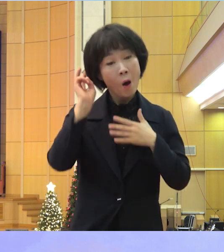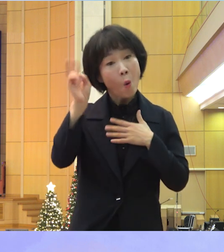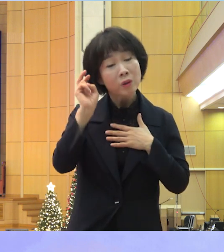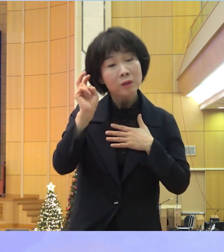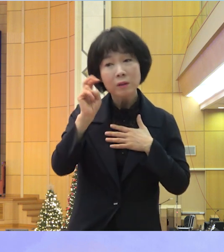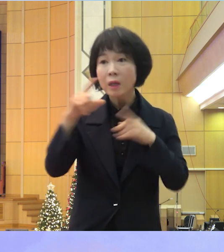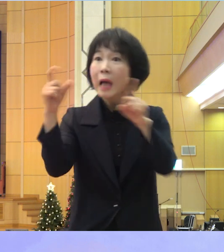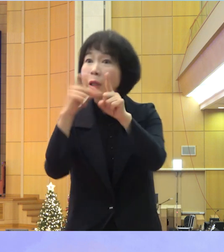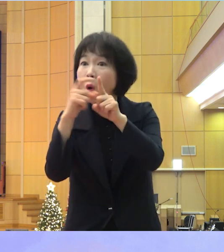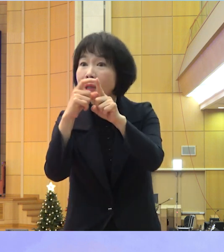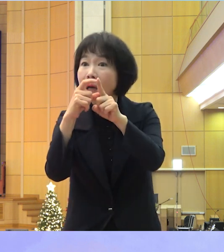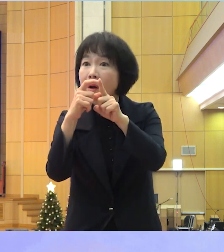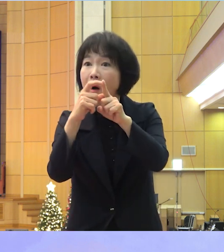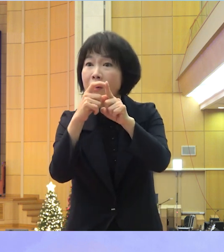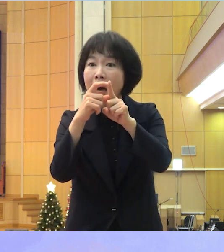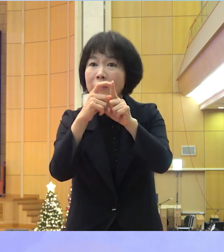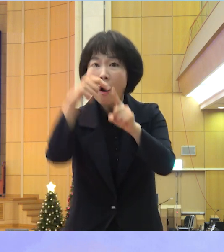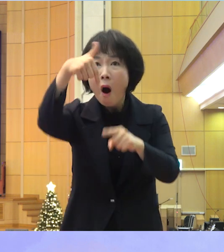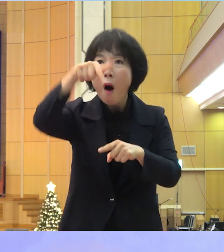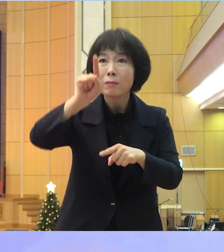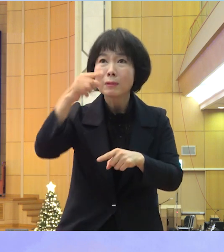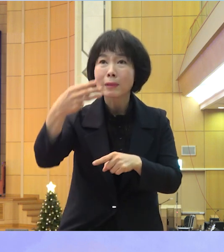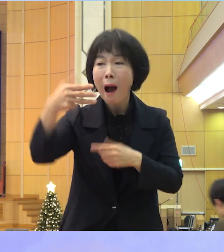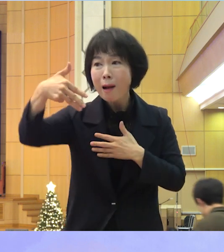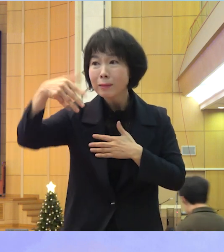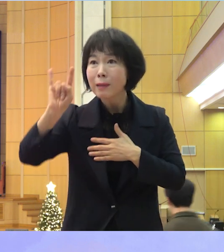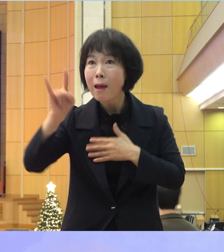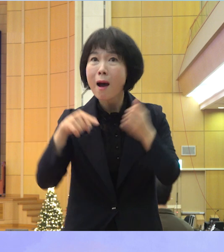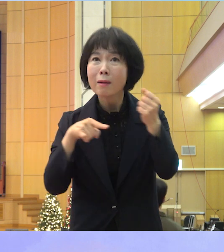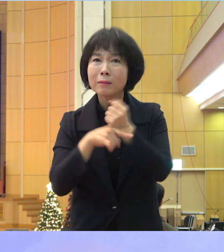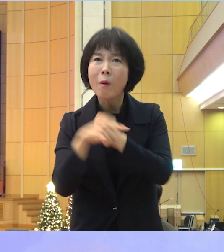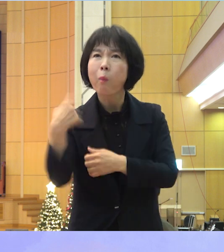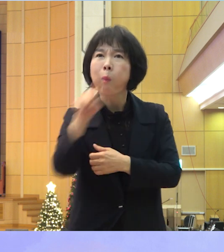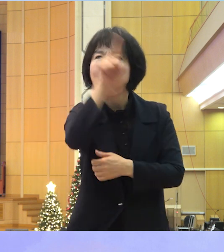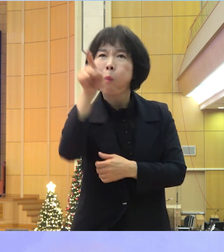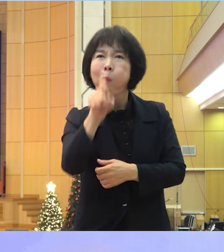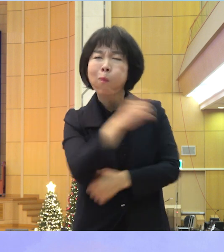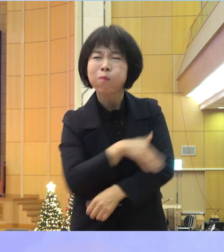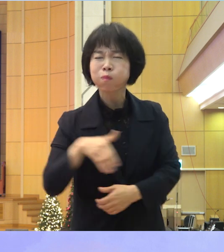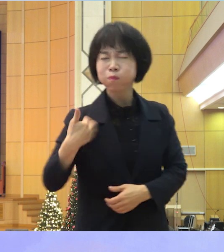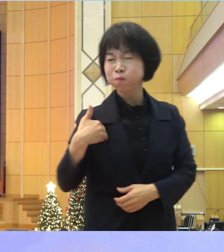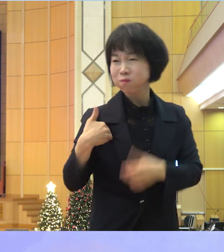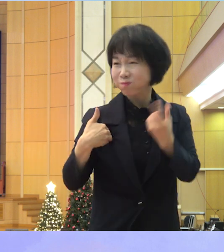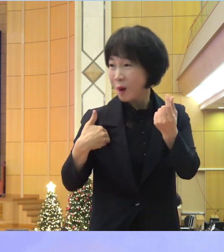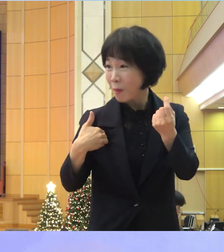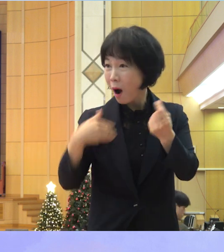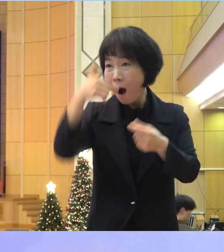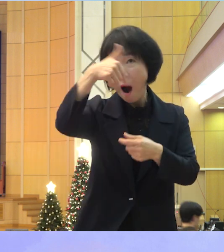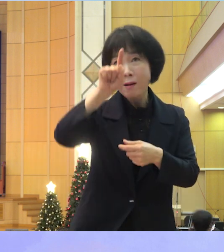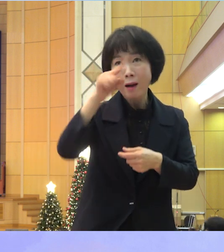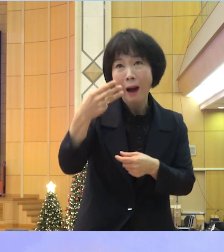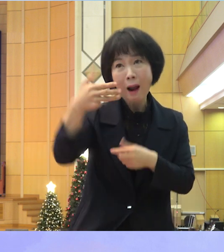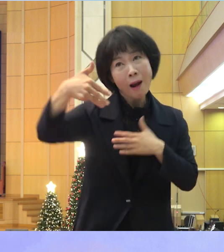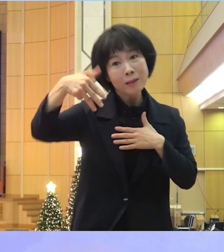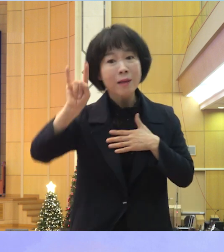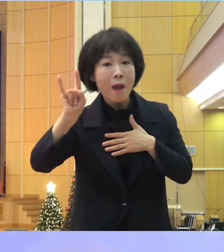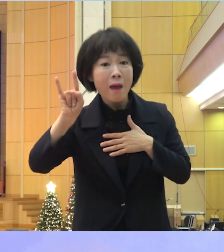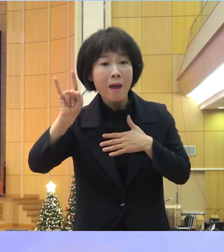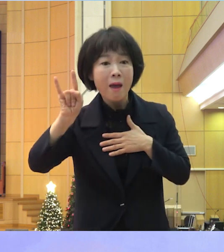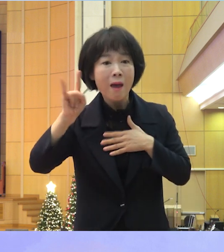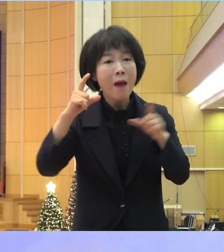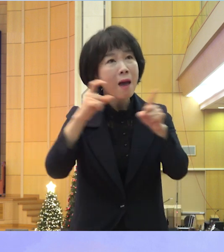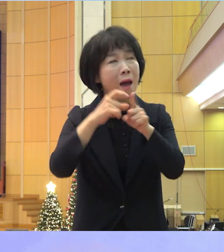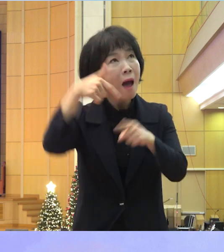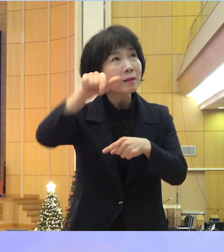혹시 갈채가 뭐냐, 무슨 말이냐, 혹시 그렇게 생각하는